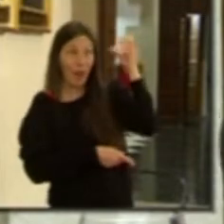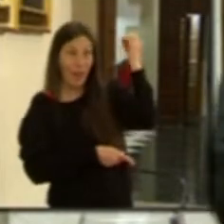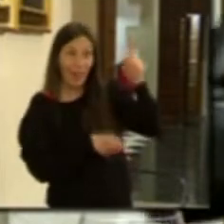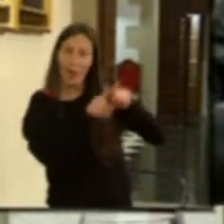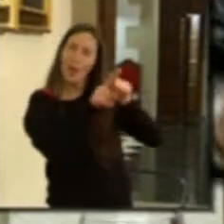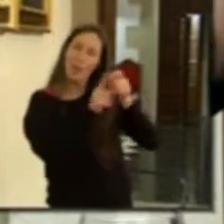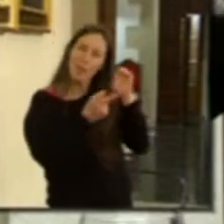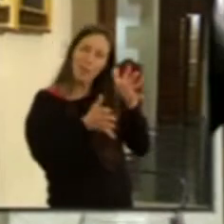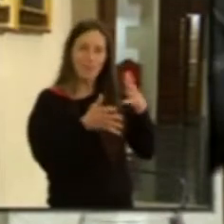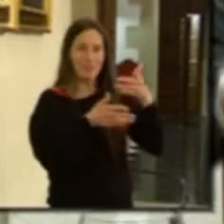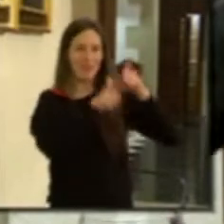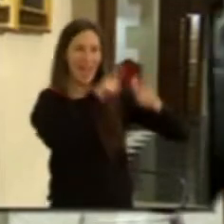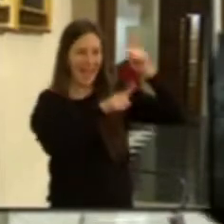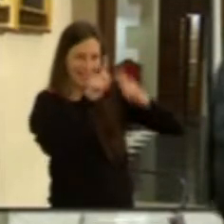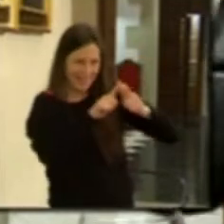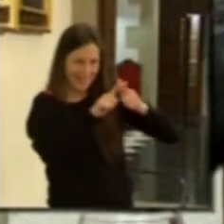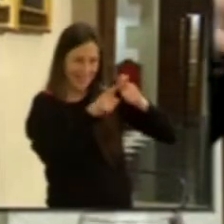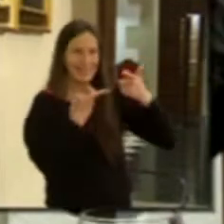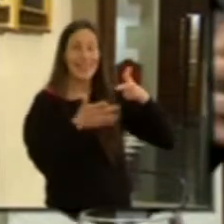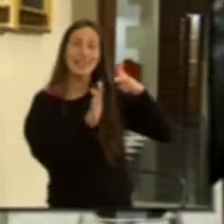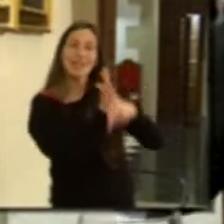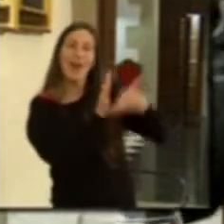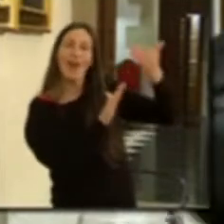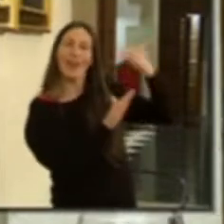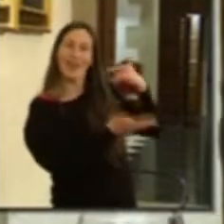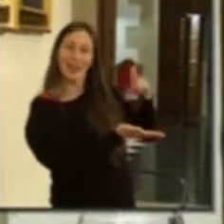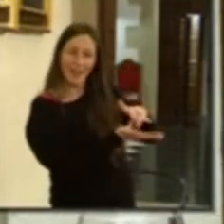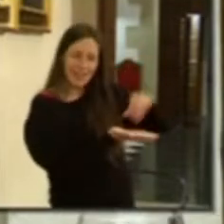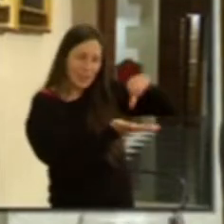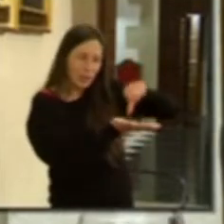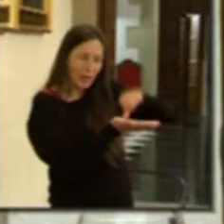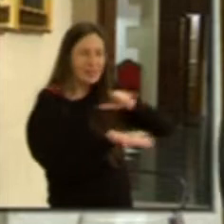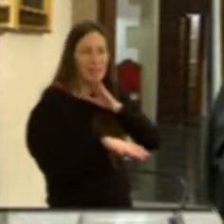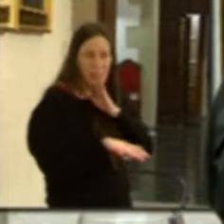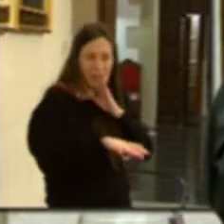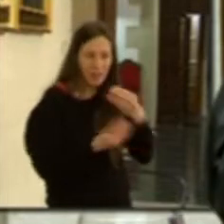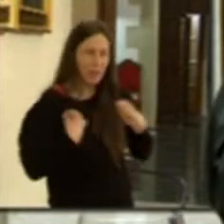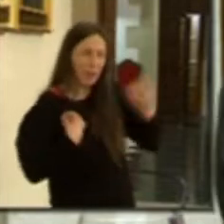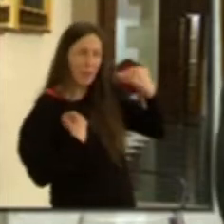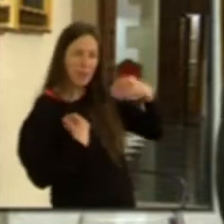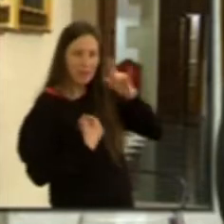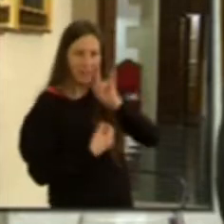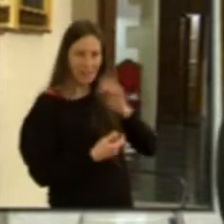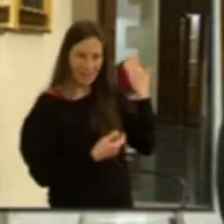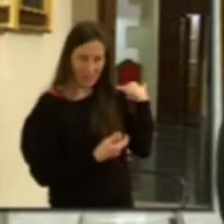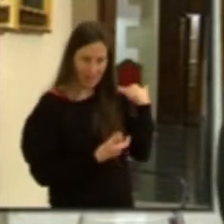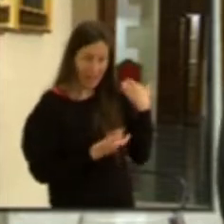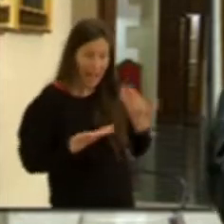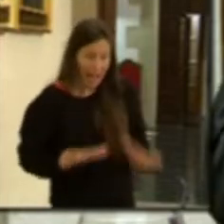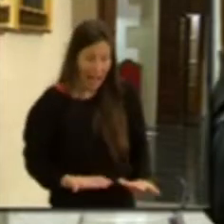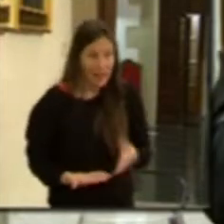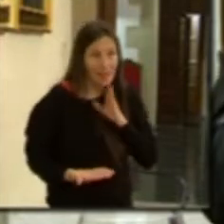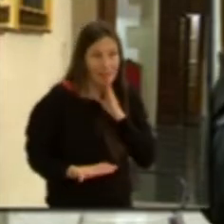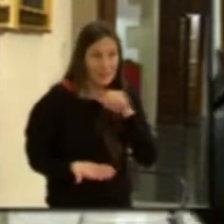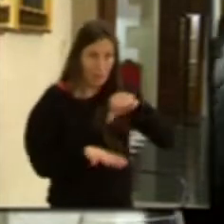algunes ciutats, a la seva història, i ens mourem per entendre d'on venim, les ciutats del passat, on estem ara, les